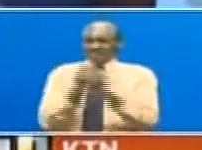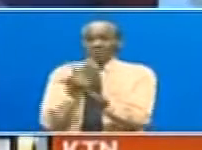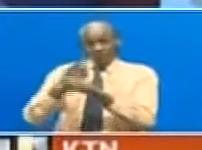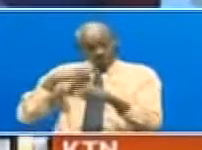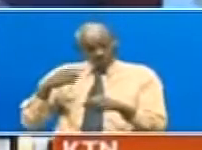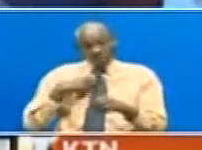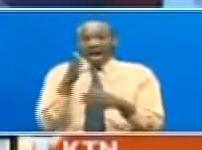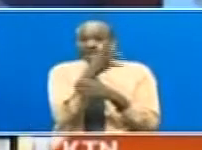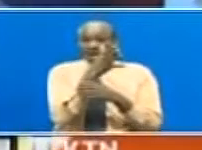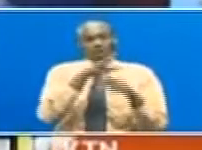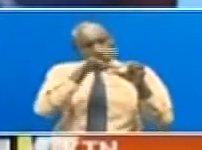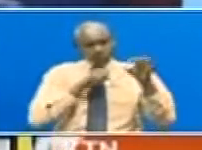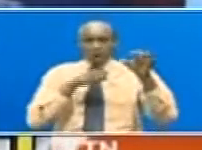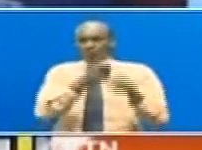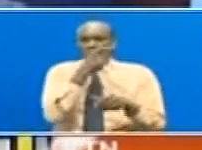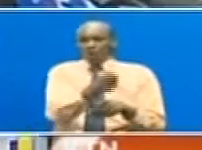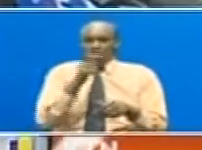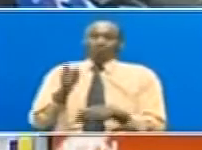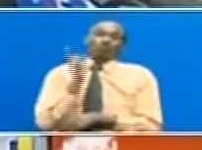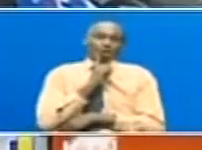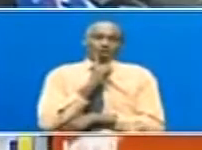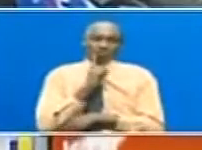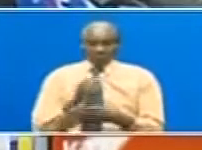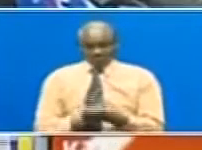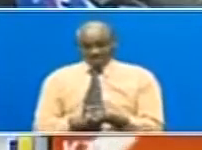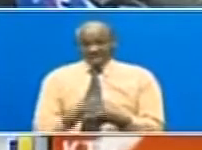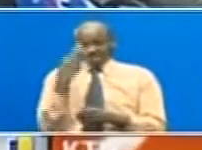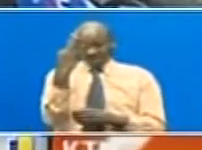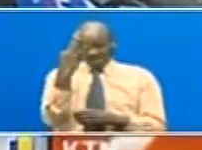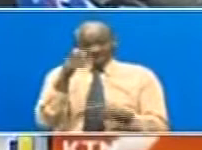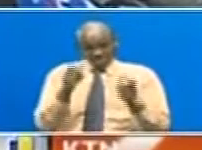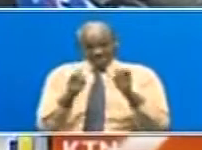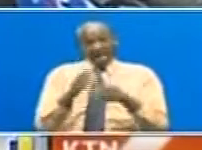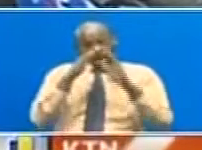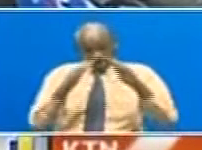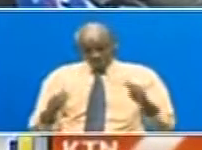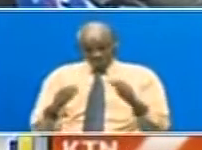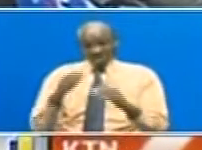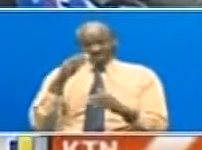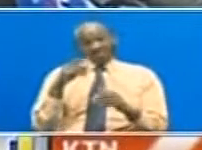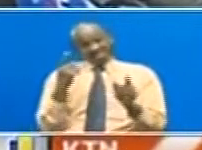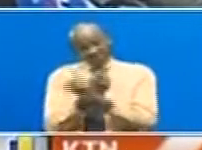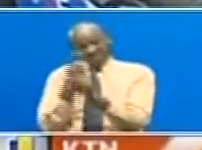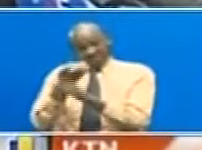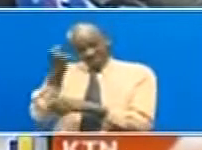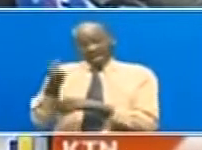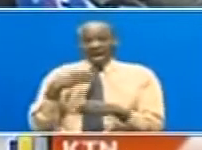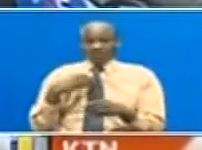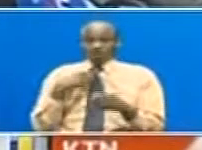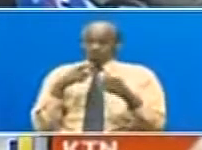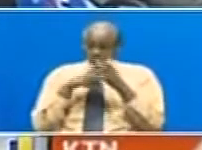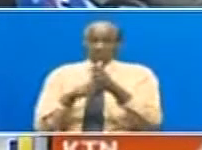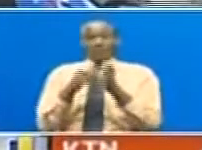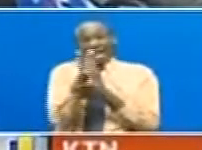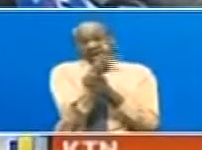masafa ya analogi kufikia kesho asubuhi. The three media houses and any other network currently broadcasting on the